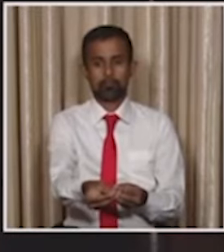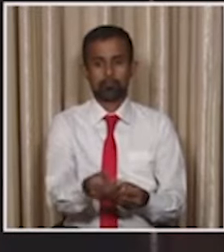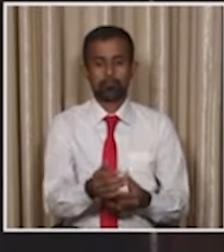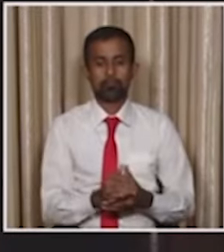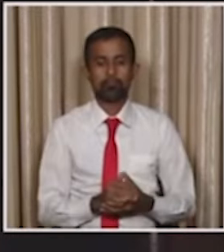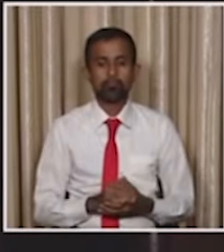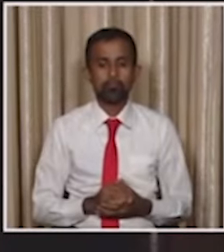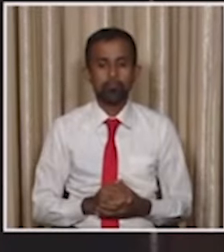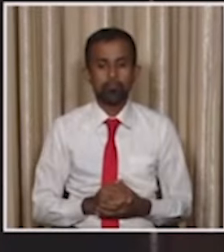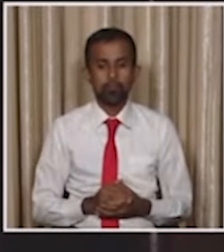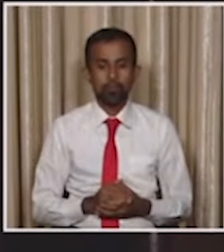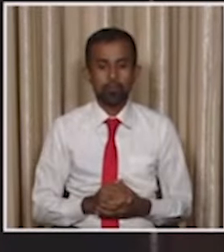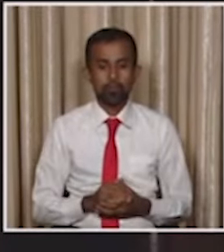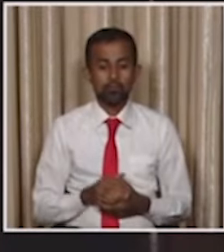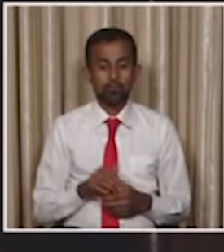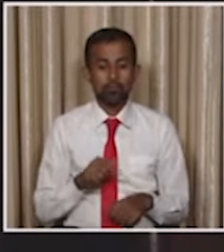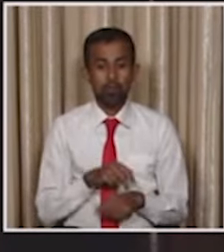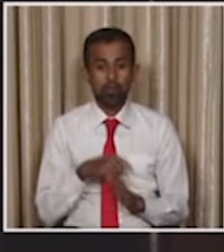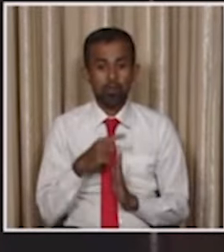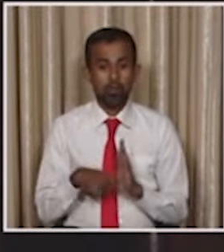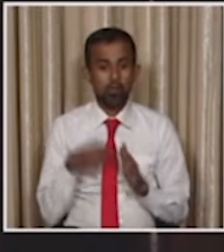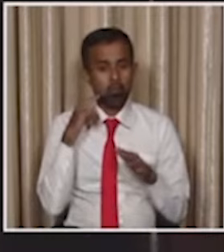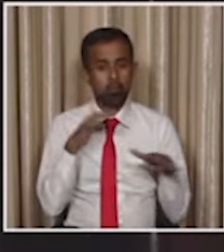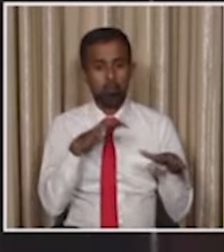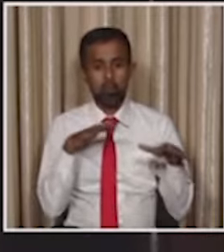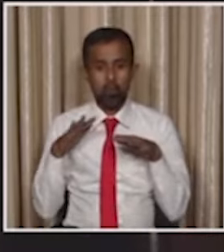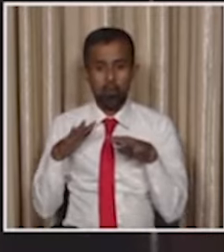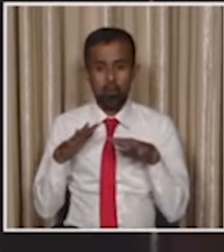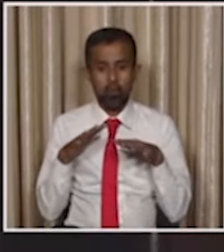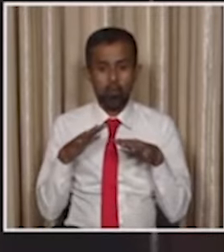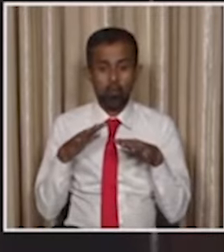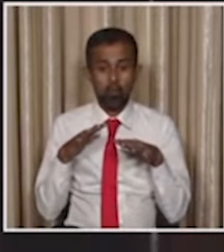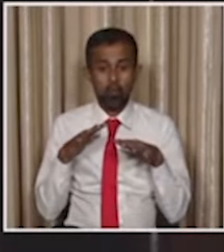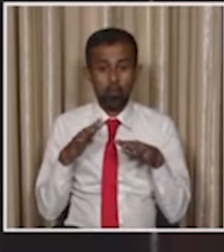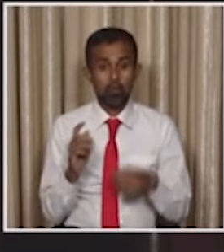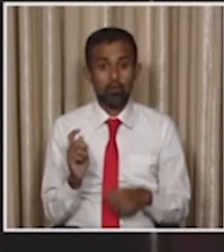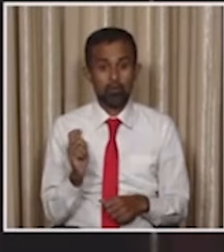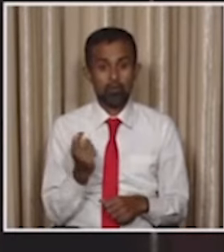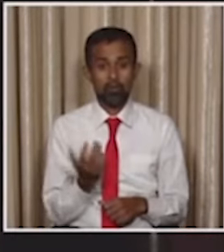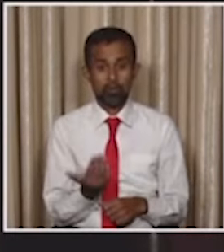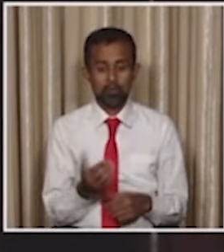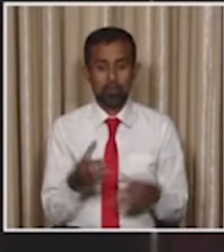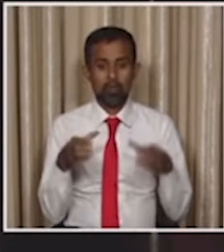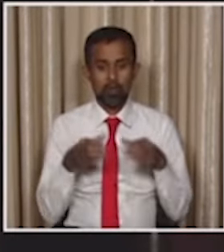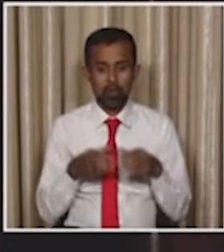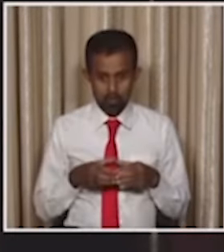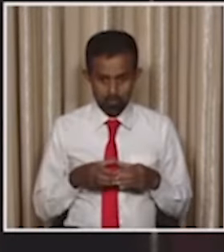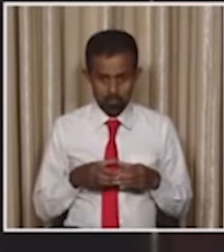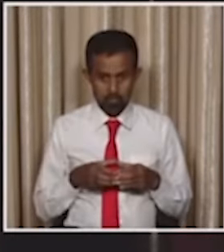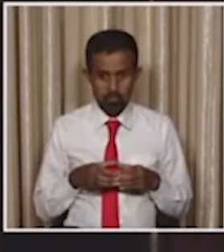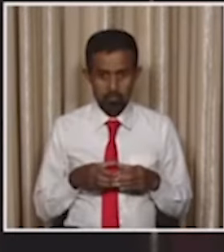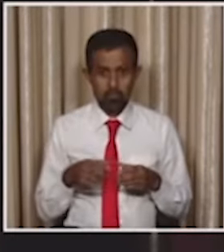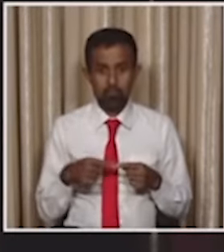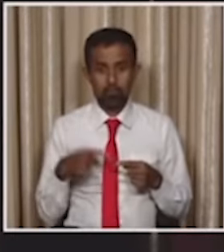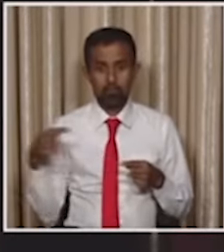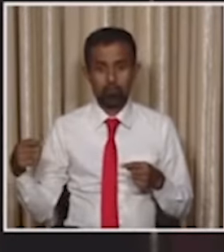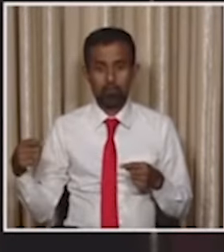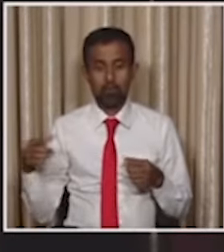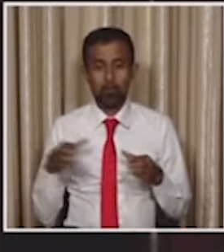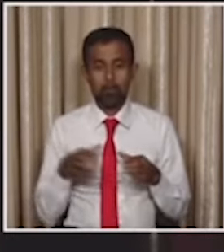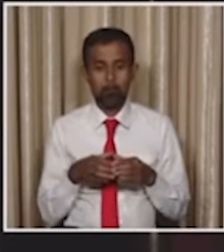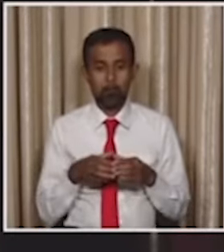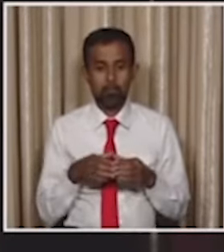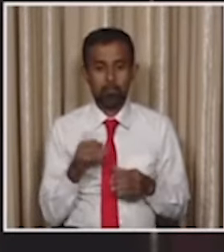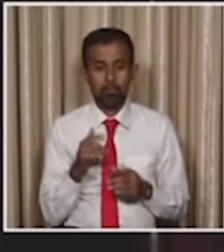තියෙනවා. එබඳු වෙලාවක මේ රටේ මහජනතාවගේ ජනතා වරමක් ඉල්ලන කණ්ඩායමක් විපක්ෂයේ පැත්තෙන්